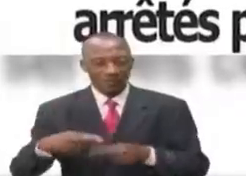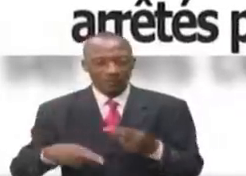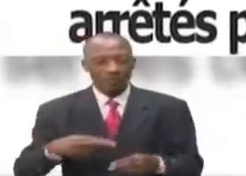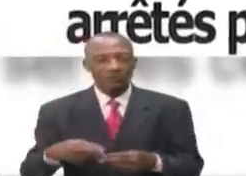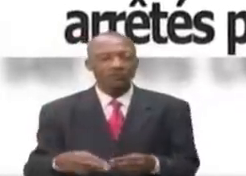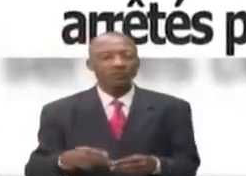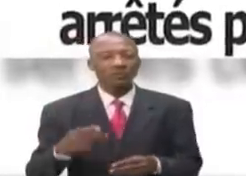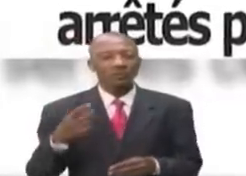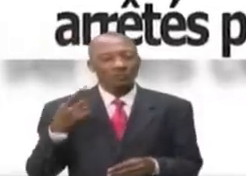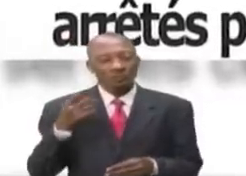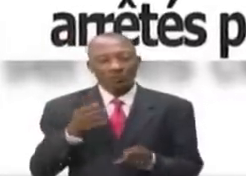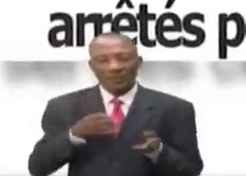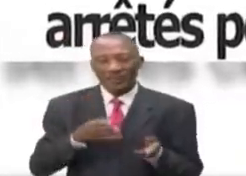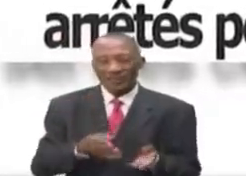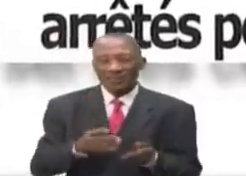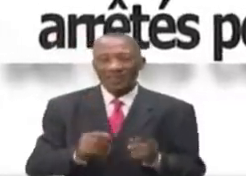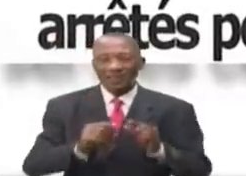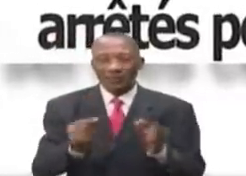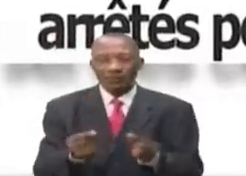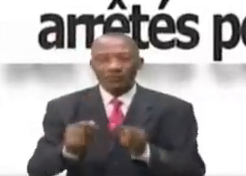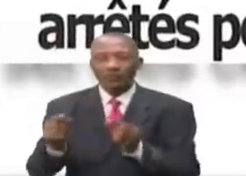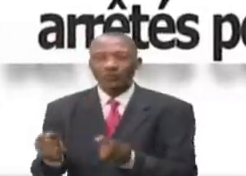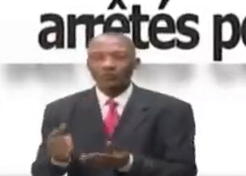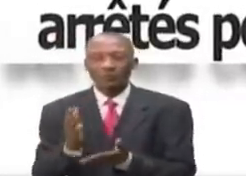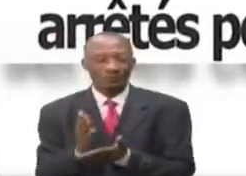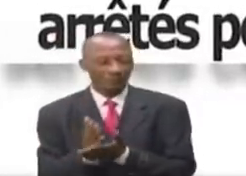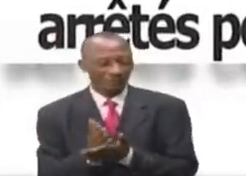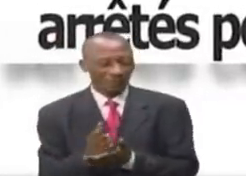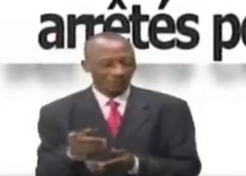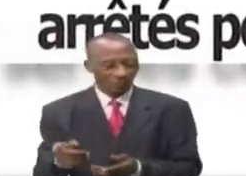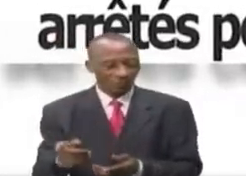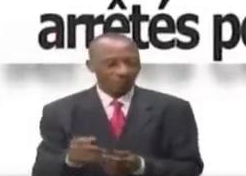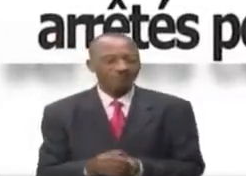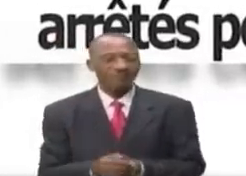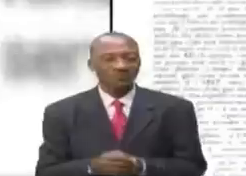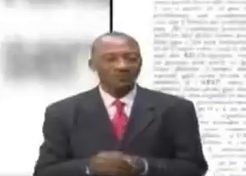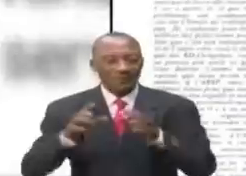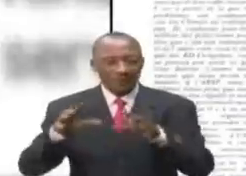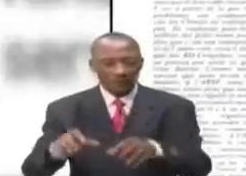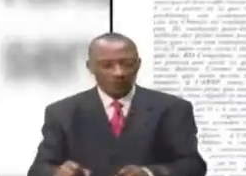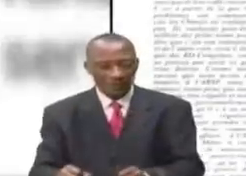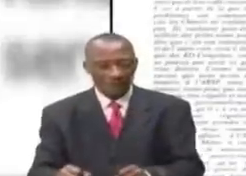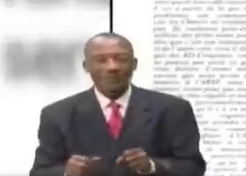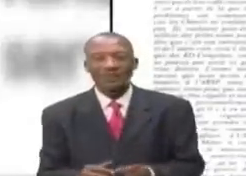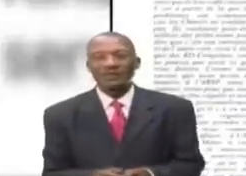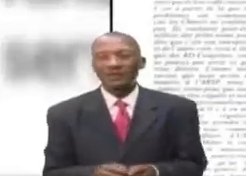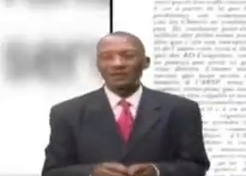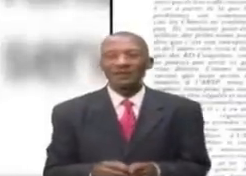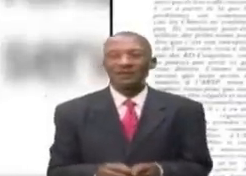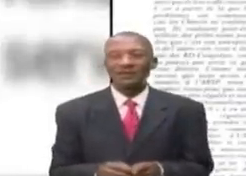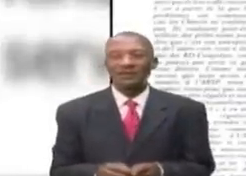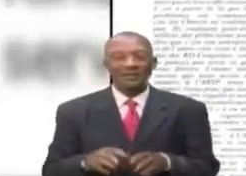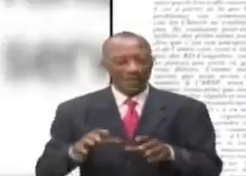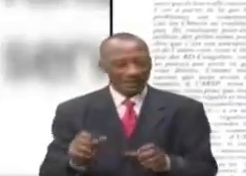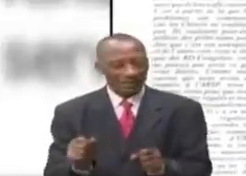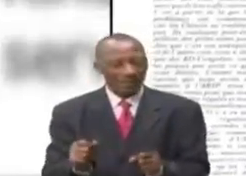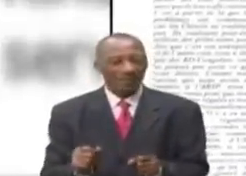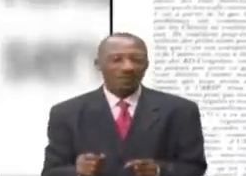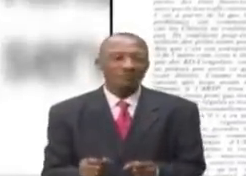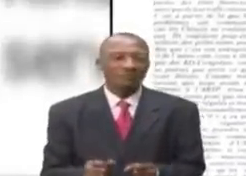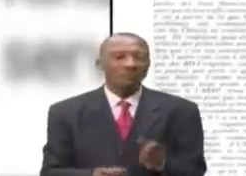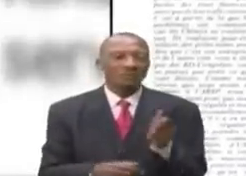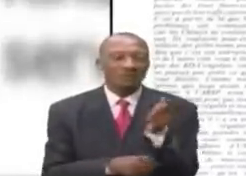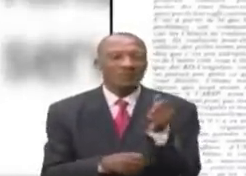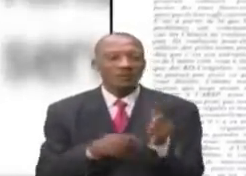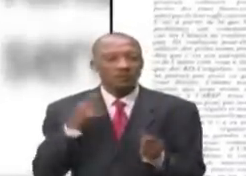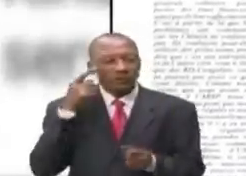privé, ARSP, qui vient de mettre la main sur les responsables de la société chinoise CCE CAS, trempés dans